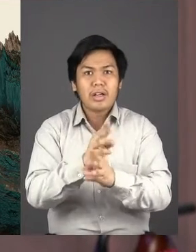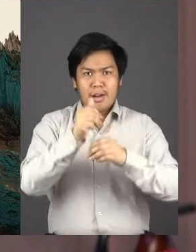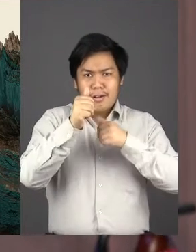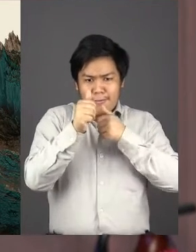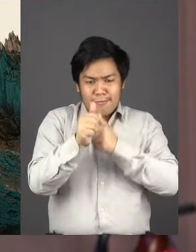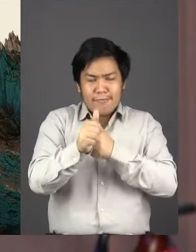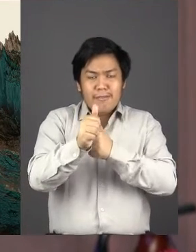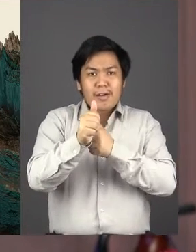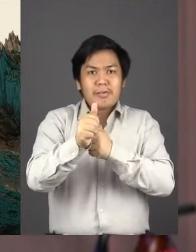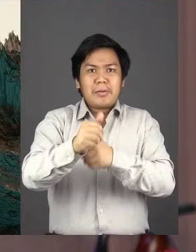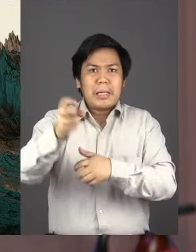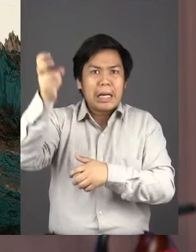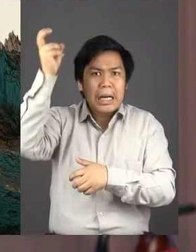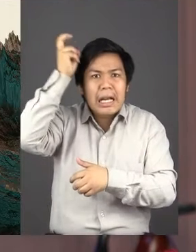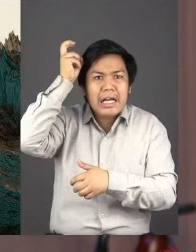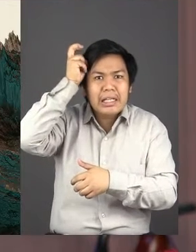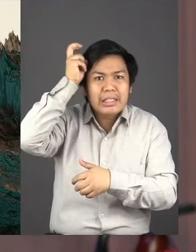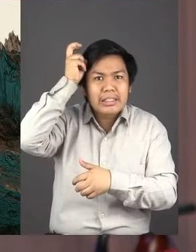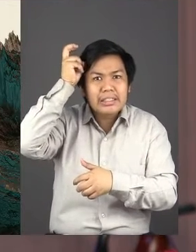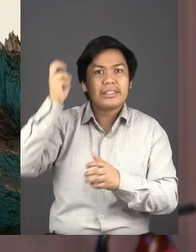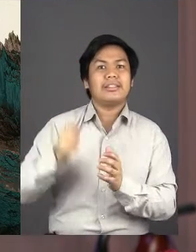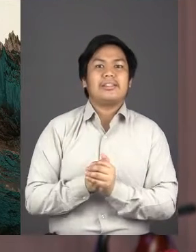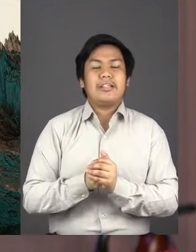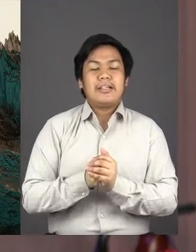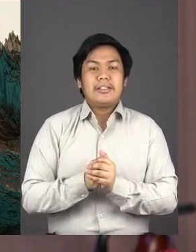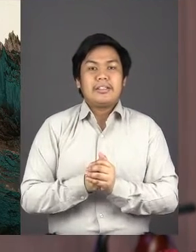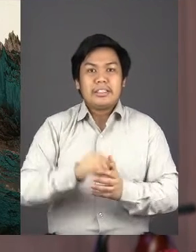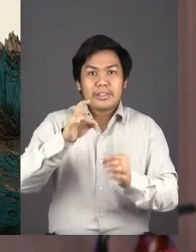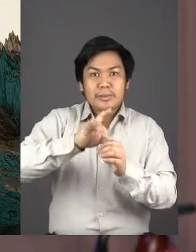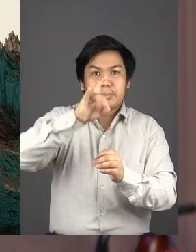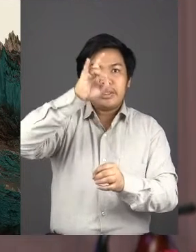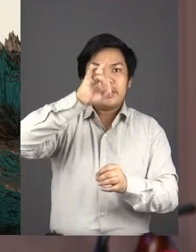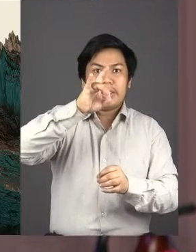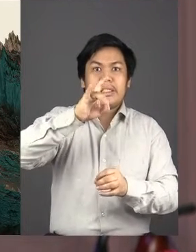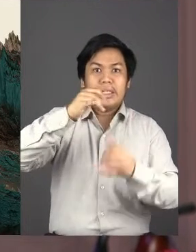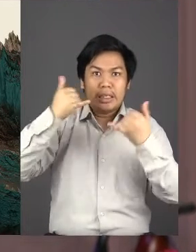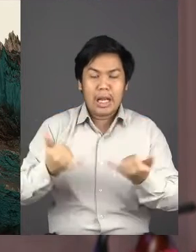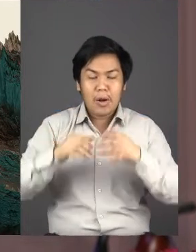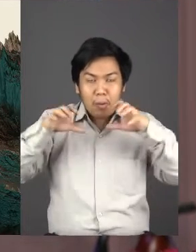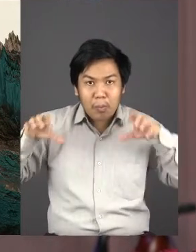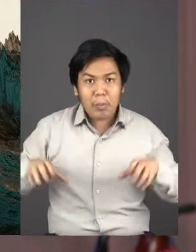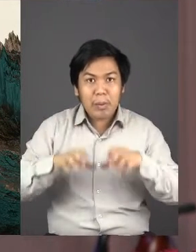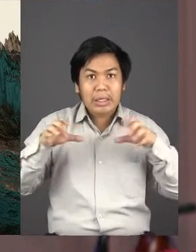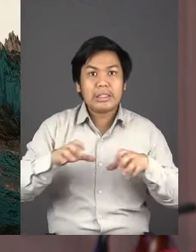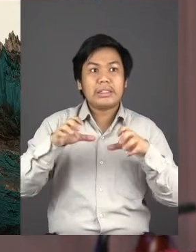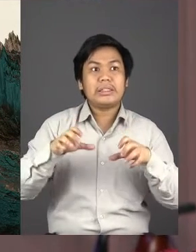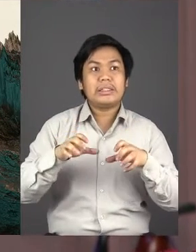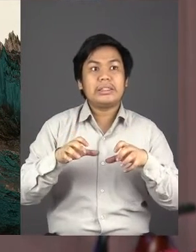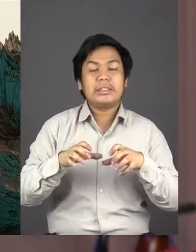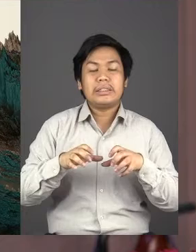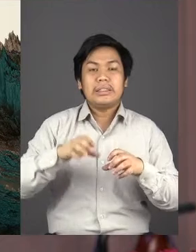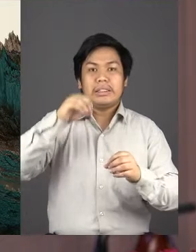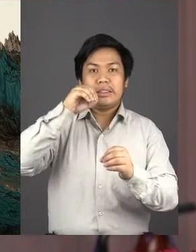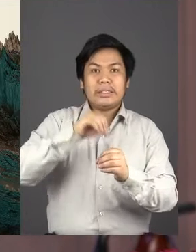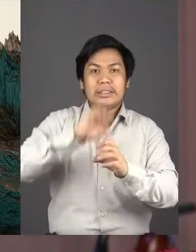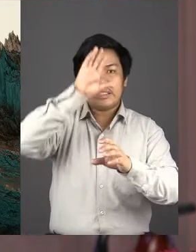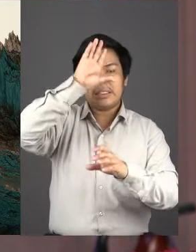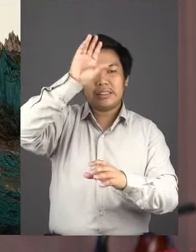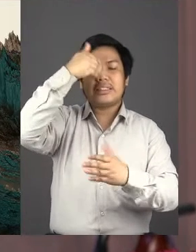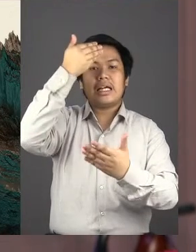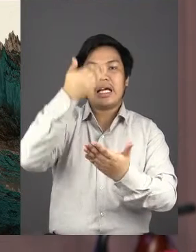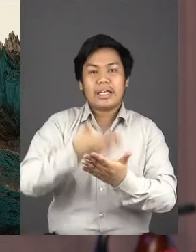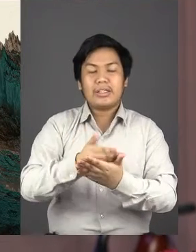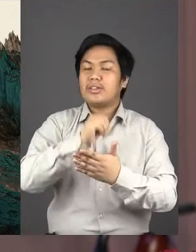following the prince of the power of the air, the spirit that is now at work in the sons